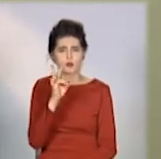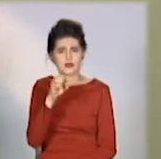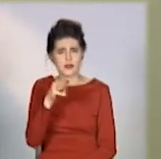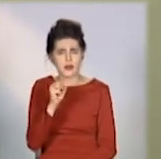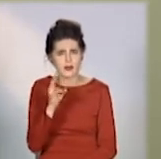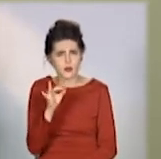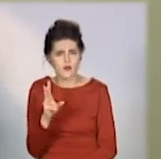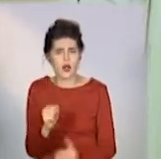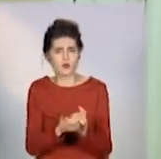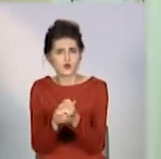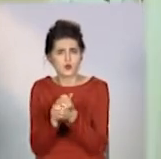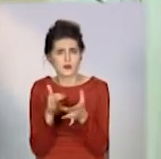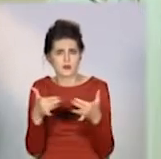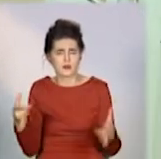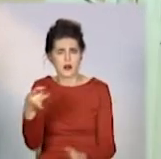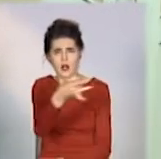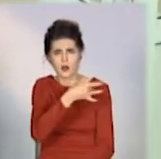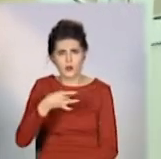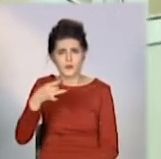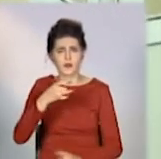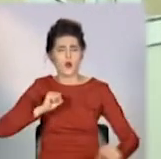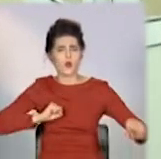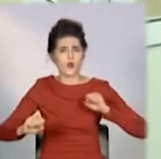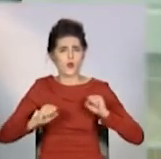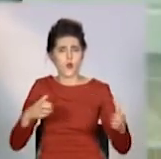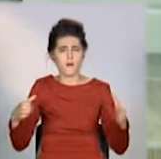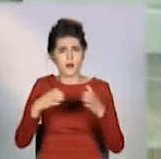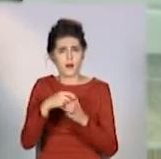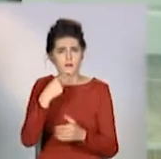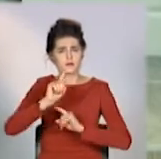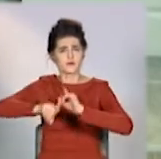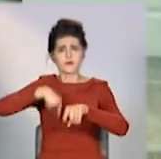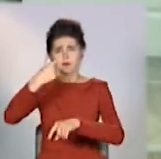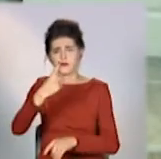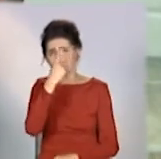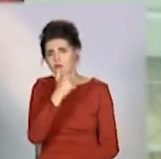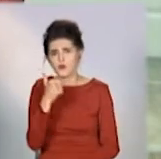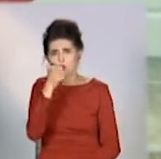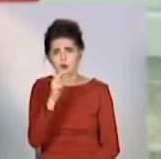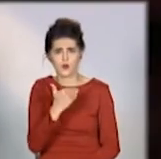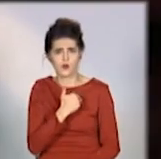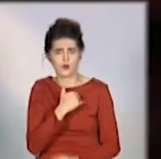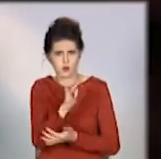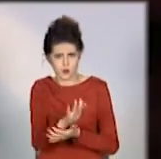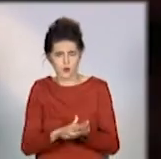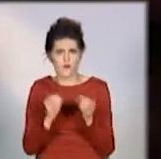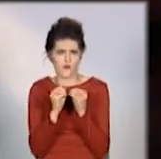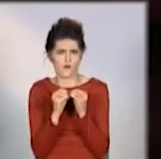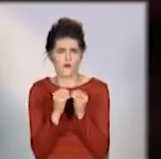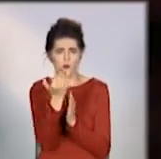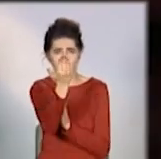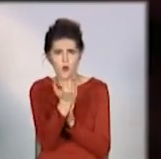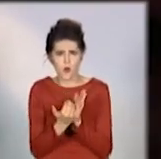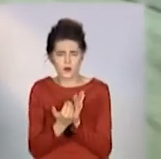міста Дружківки. Керівництво компанії каже, що наступного року планує продовжувати проєкти, які існують нині.